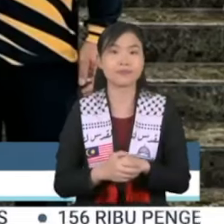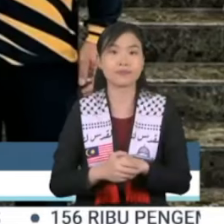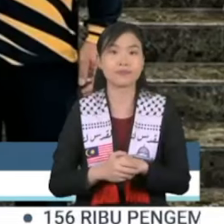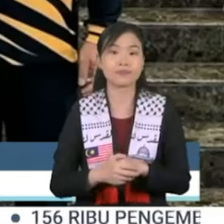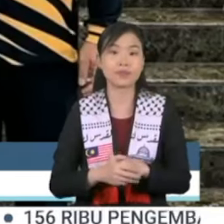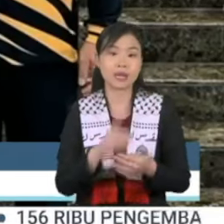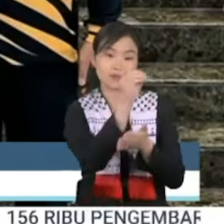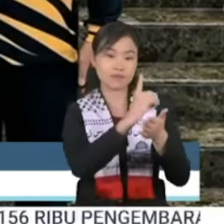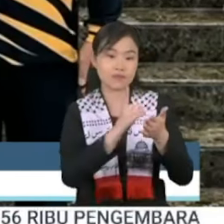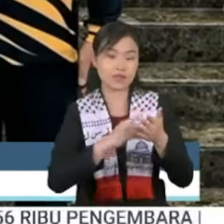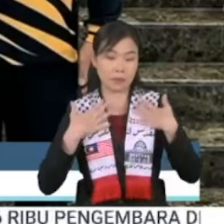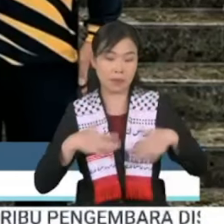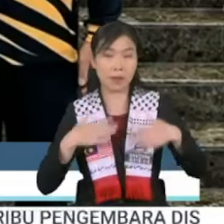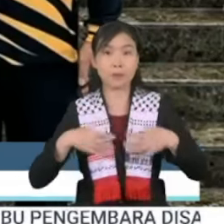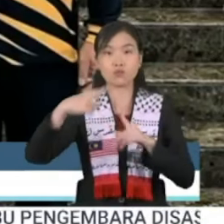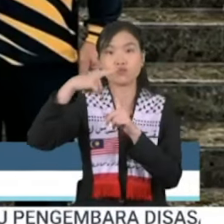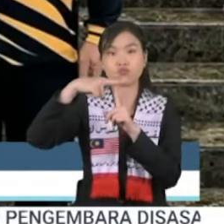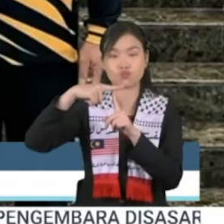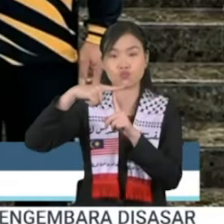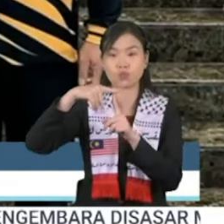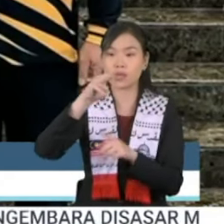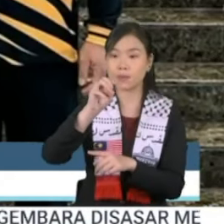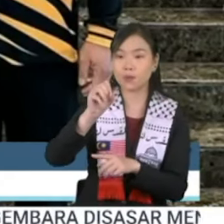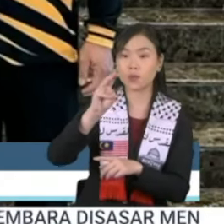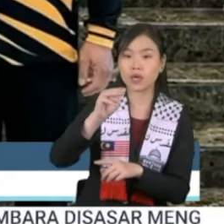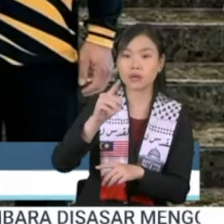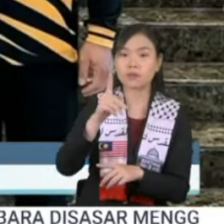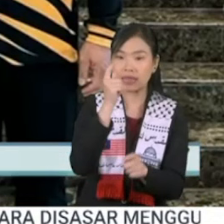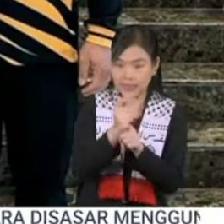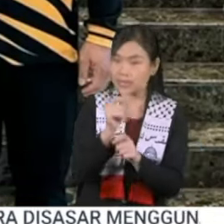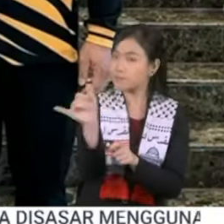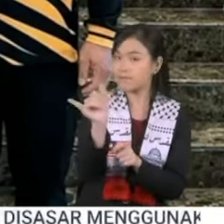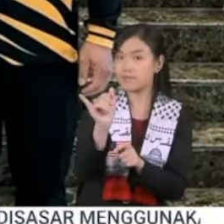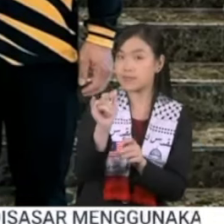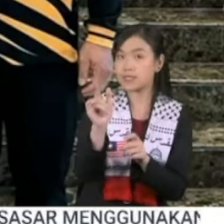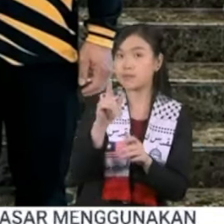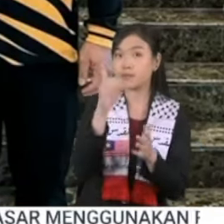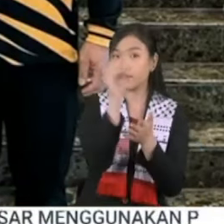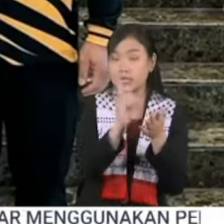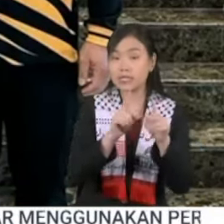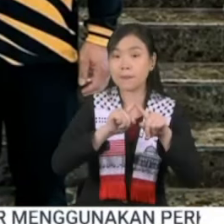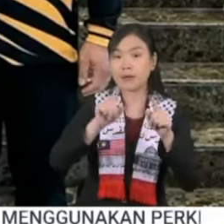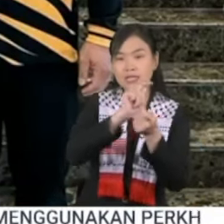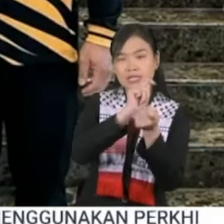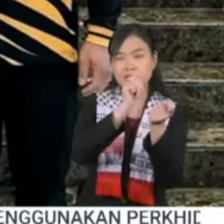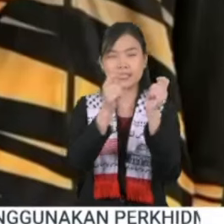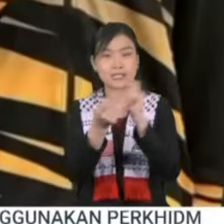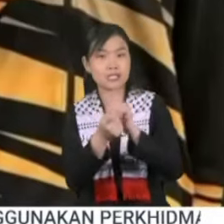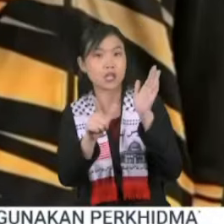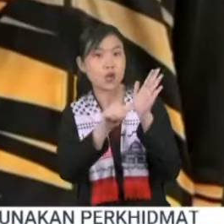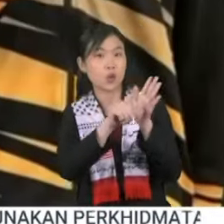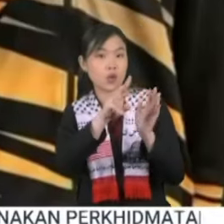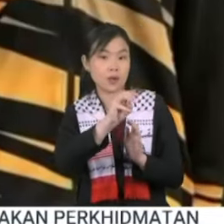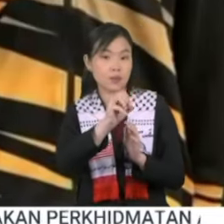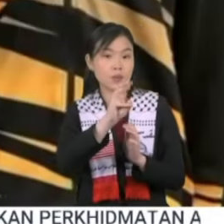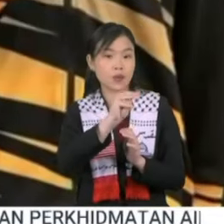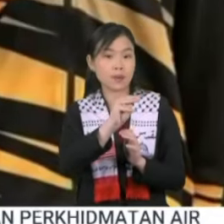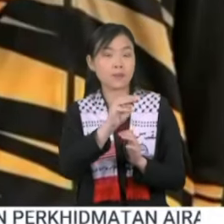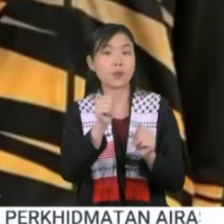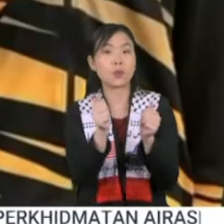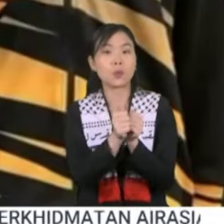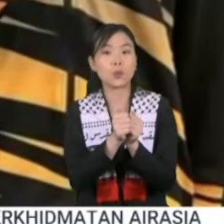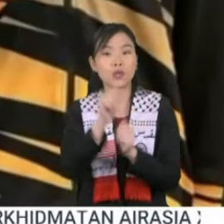T, MOM masih mengekalkan corak dan motif sama tetapi mengubah kembali logo MOM dengan warna jalur